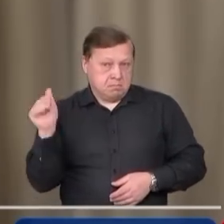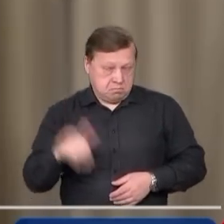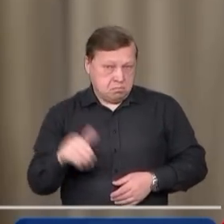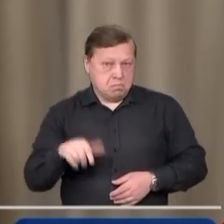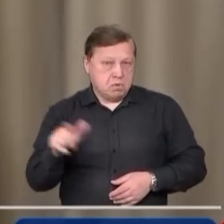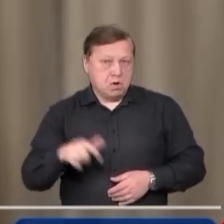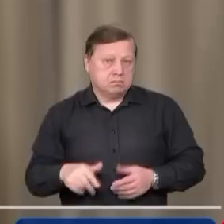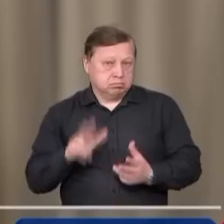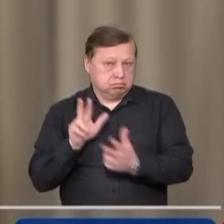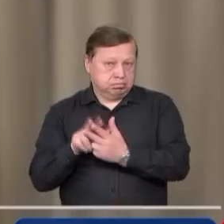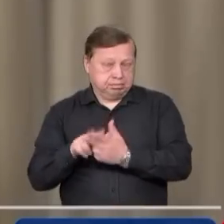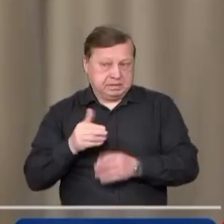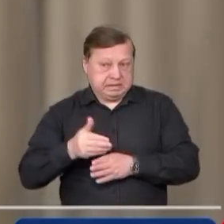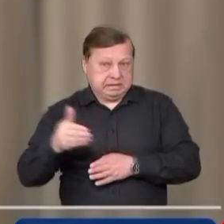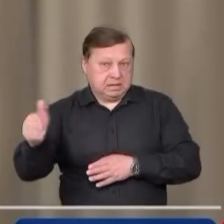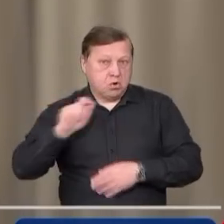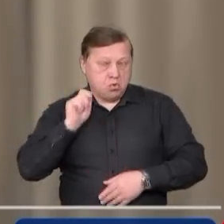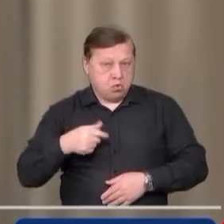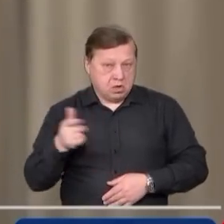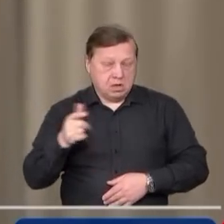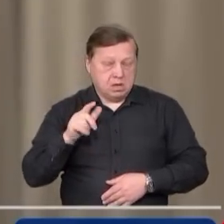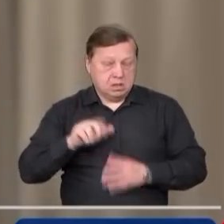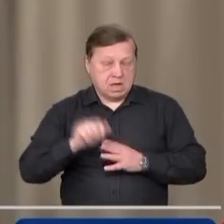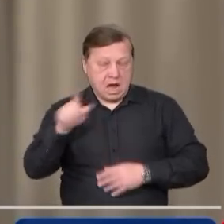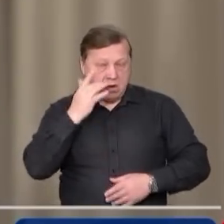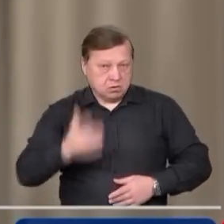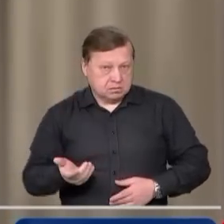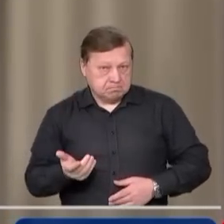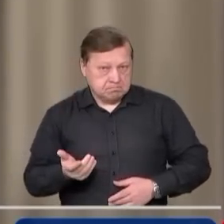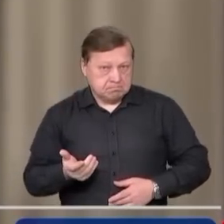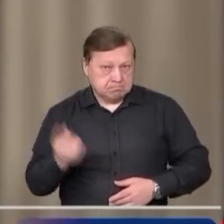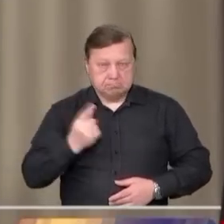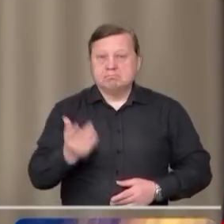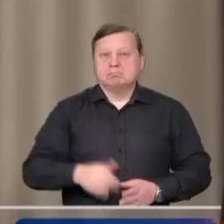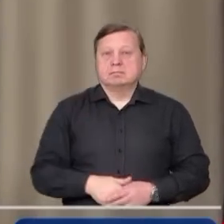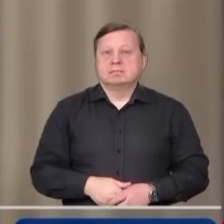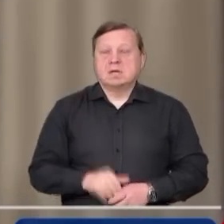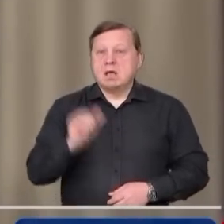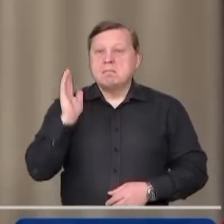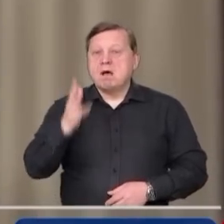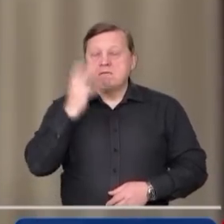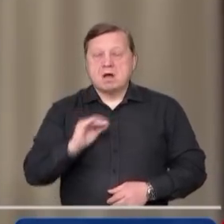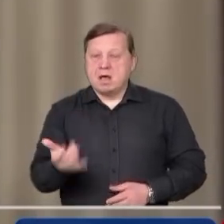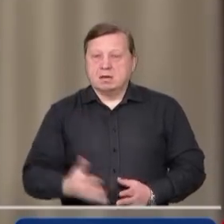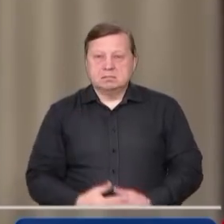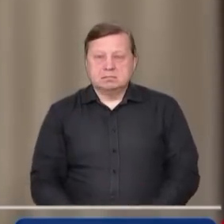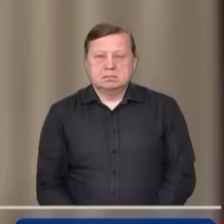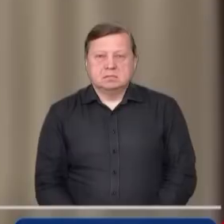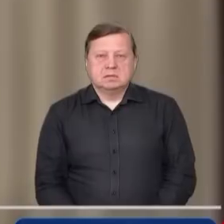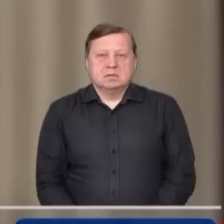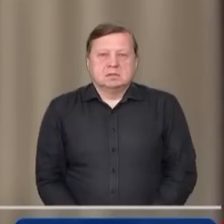ofensywę, kontrofensywę w najbliższych miesiącach? I jak to może wyglądać?